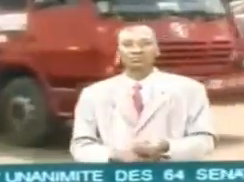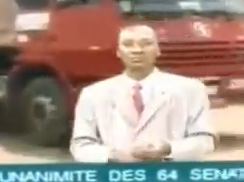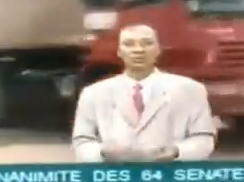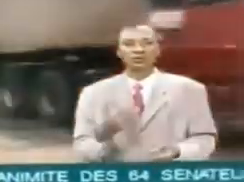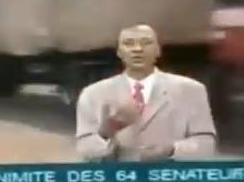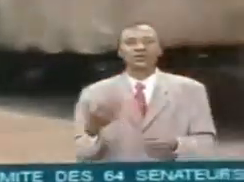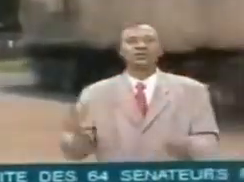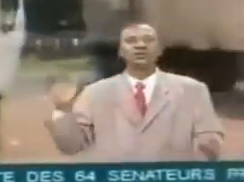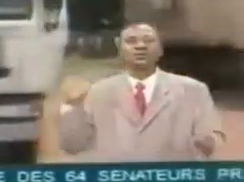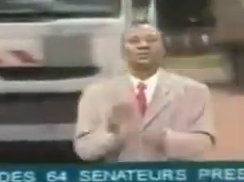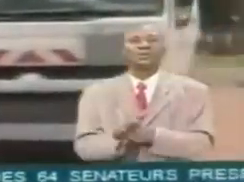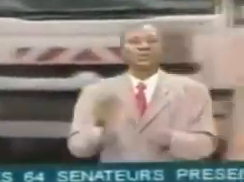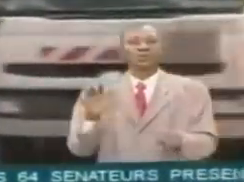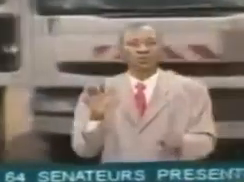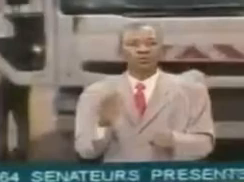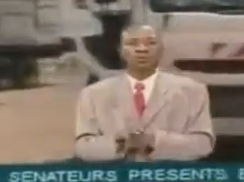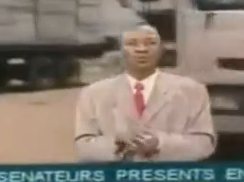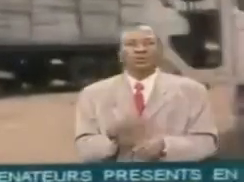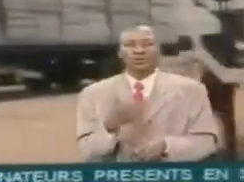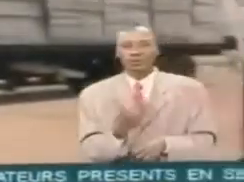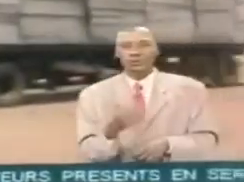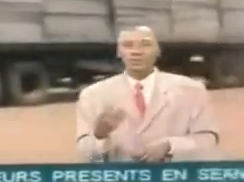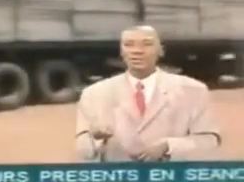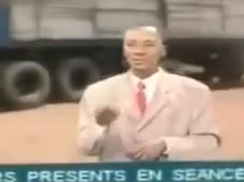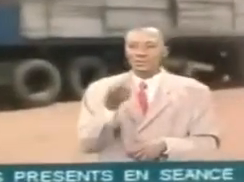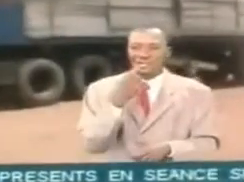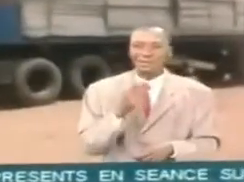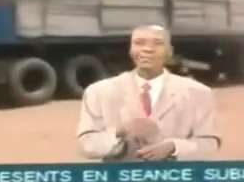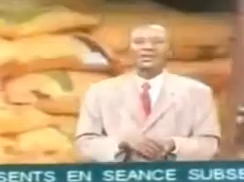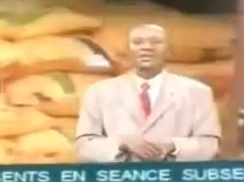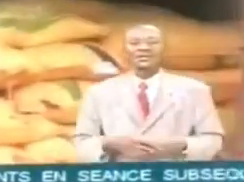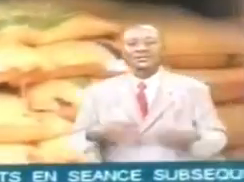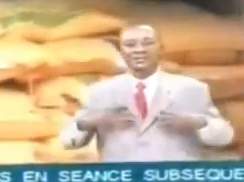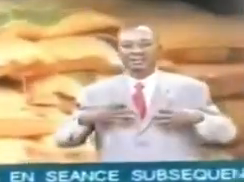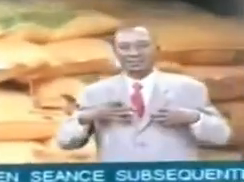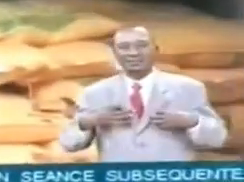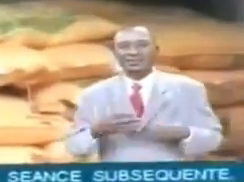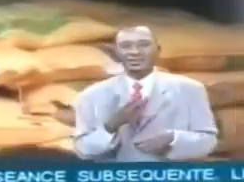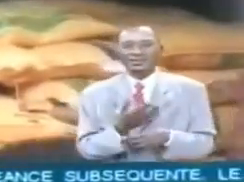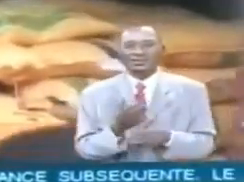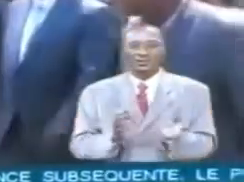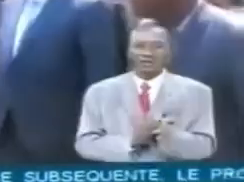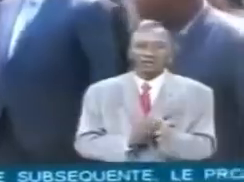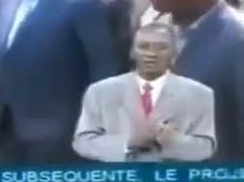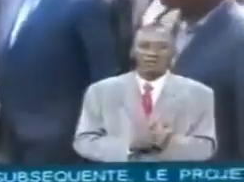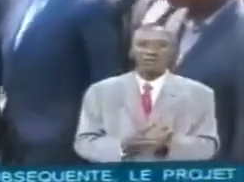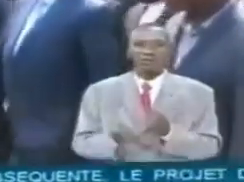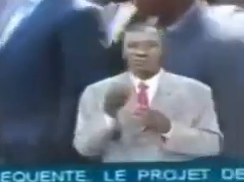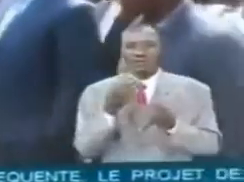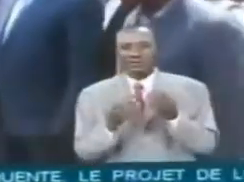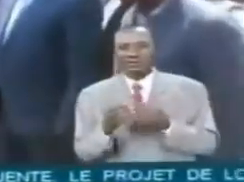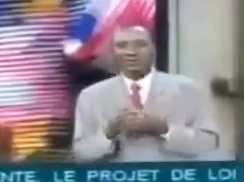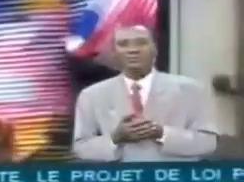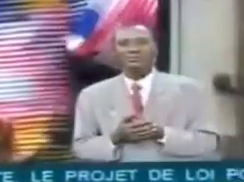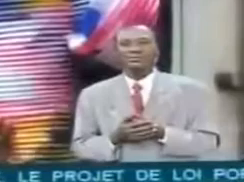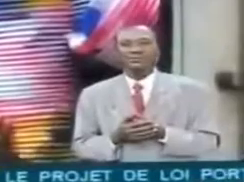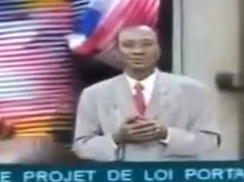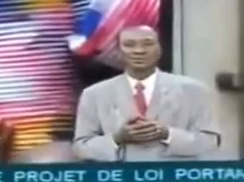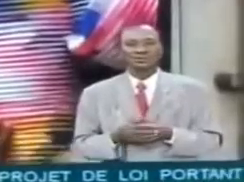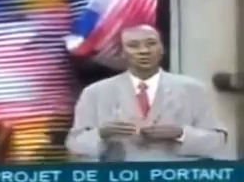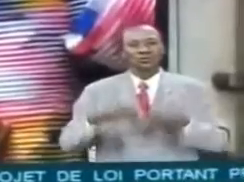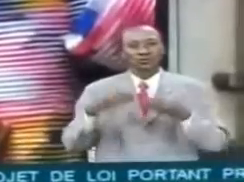des vivres et non-vivres, des produits pharmaceutiques, des fournitures scolaires et des matériels de sensibilisation contre le choléra,